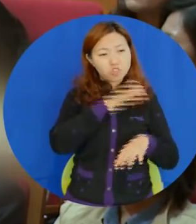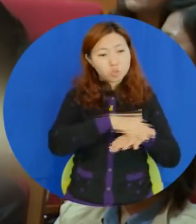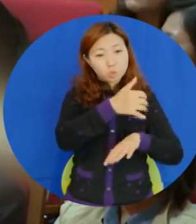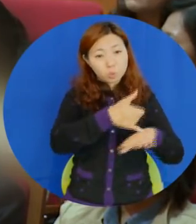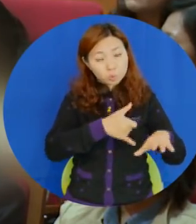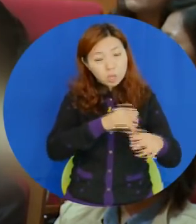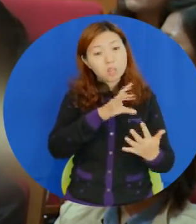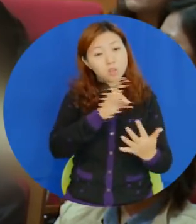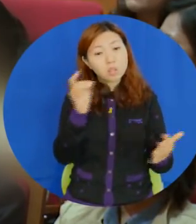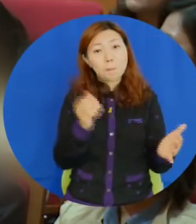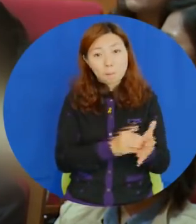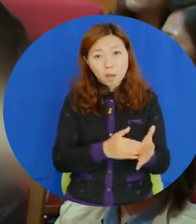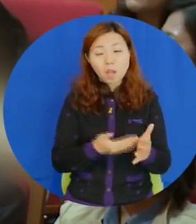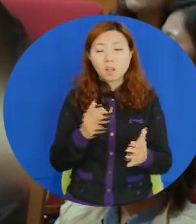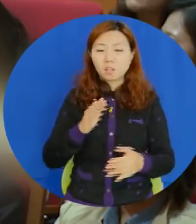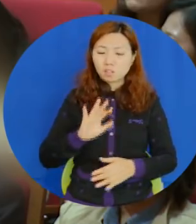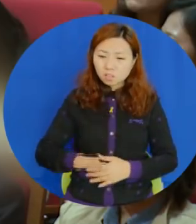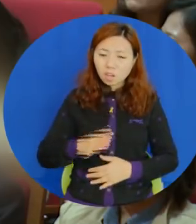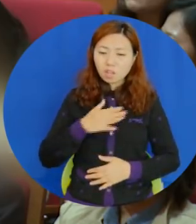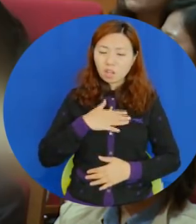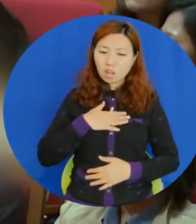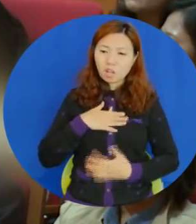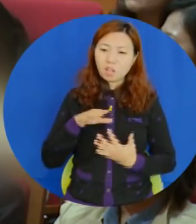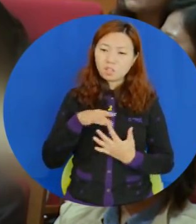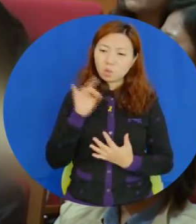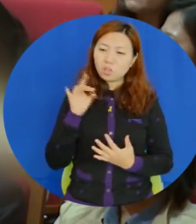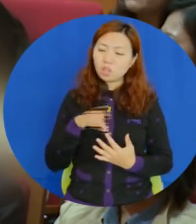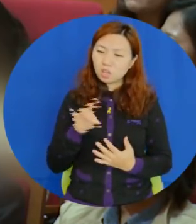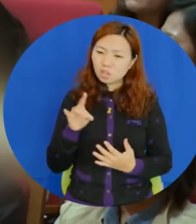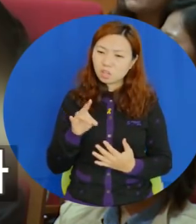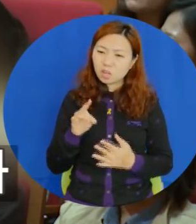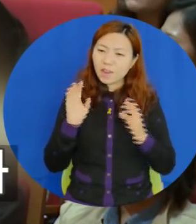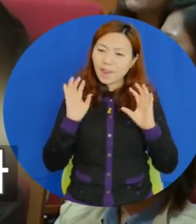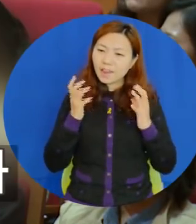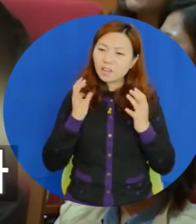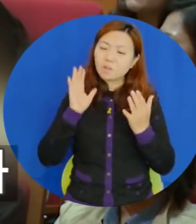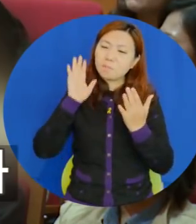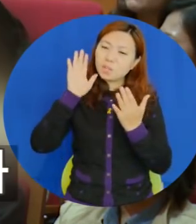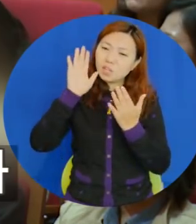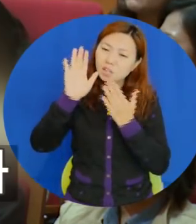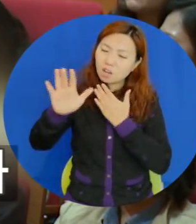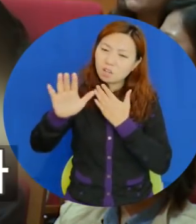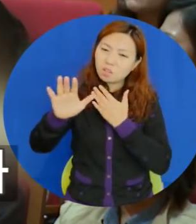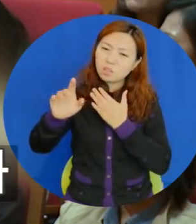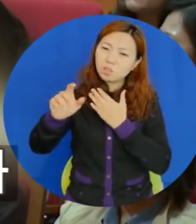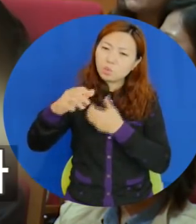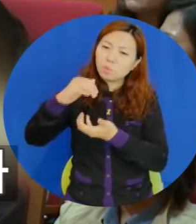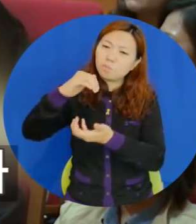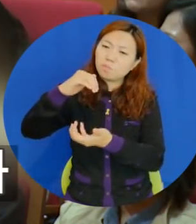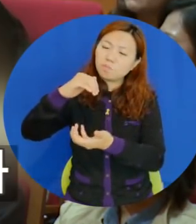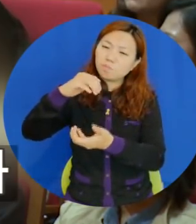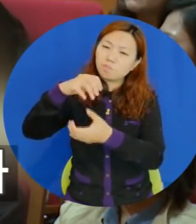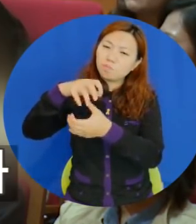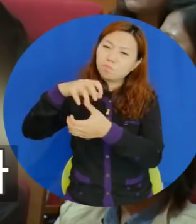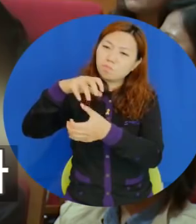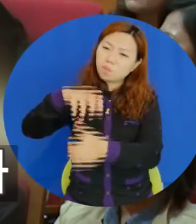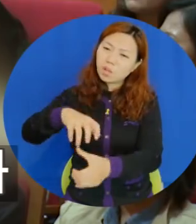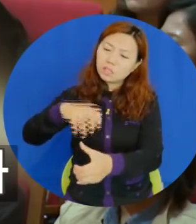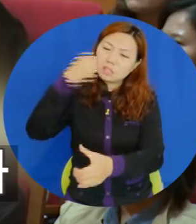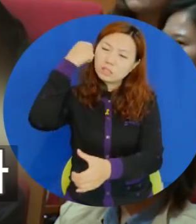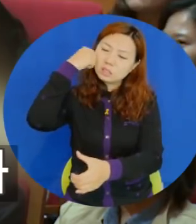인생의 선택은 그랬는데, 내가 하는 선택들이 나중에 아이의 미래를 어떻게